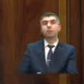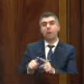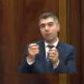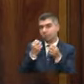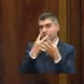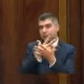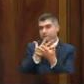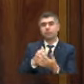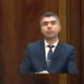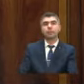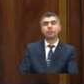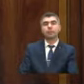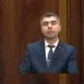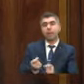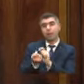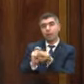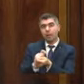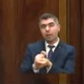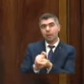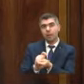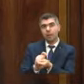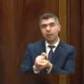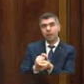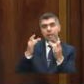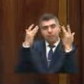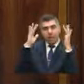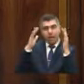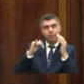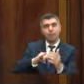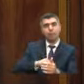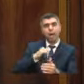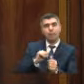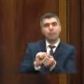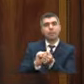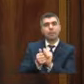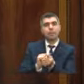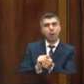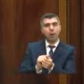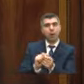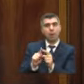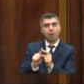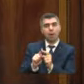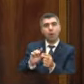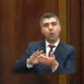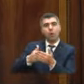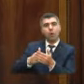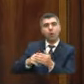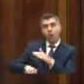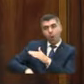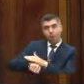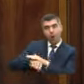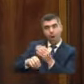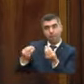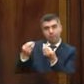فإذا بنا نتفاجأ بأن التغيير هم فقط الثقافة والشباب والرياضة، وكأن فشل المنتخب الوطني لكرة القدم كان حاسما